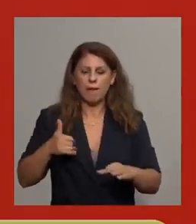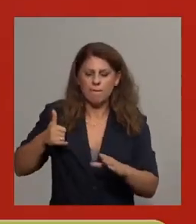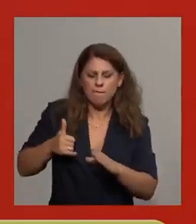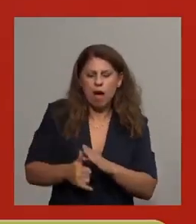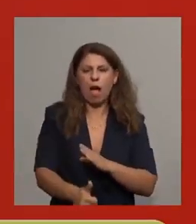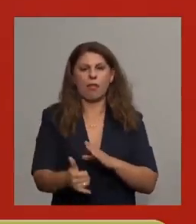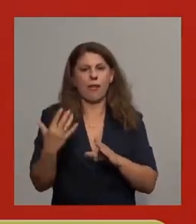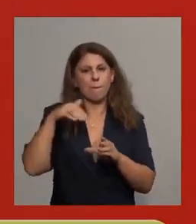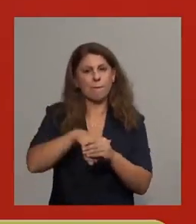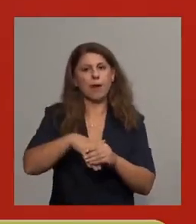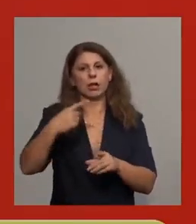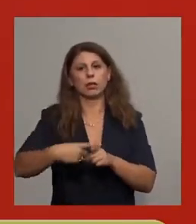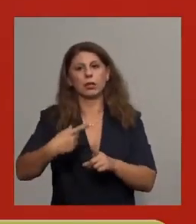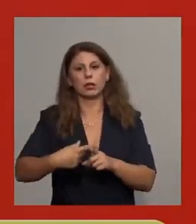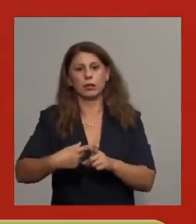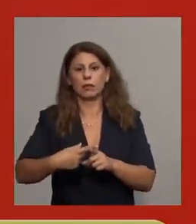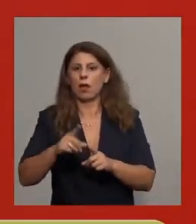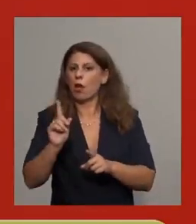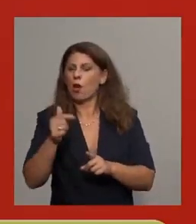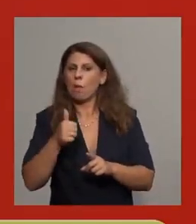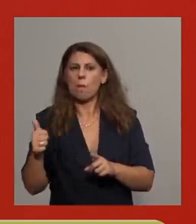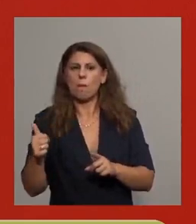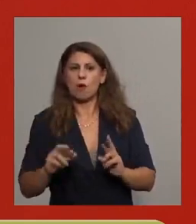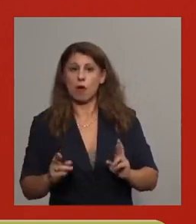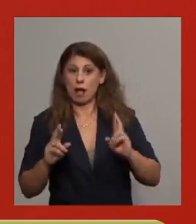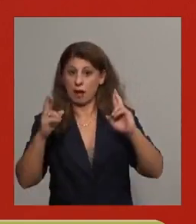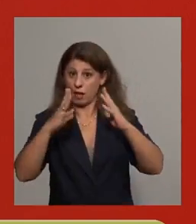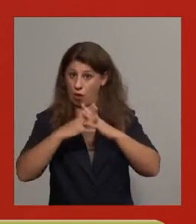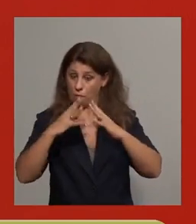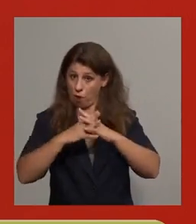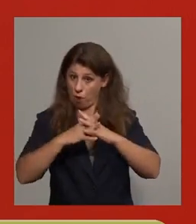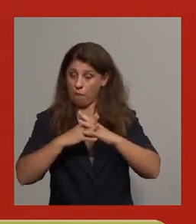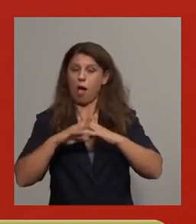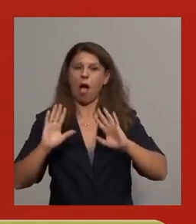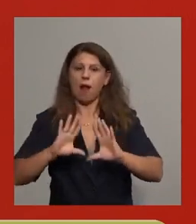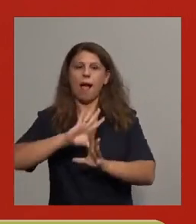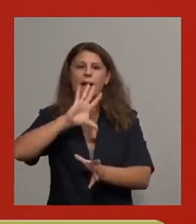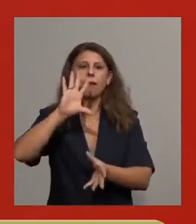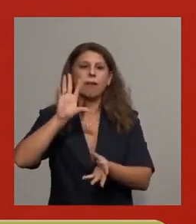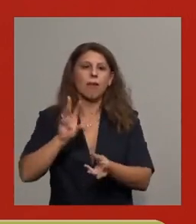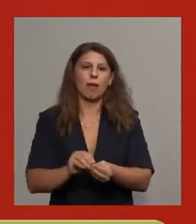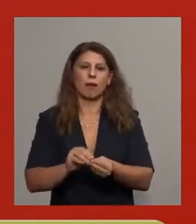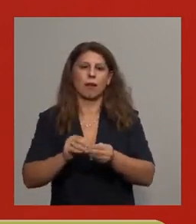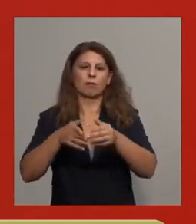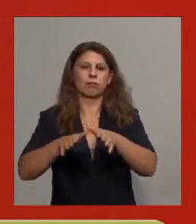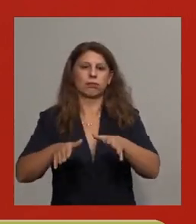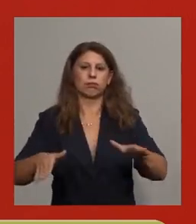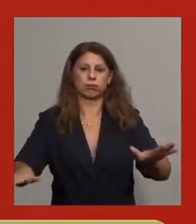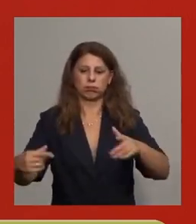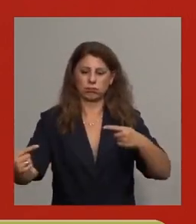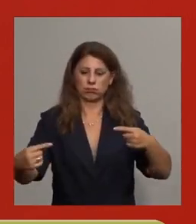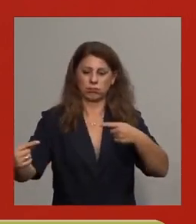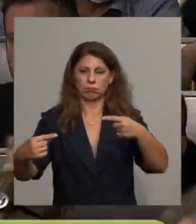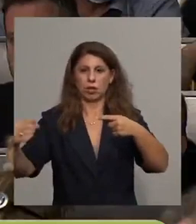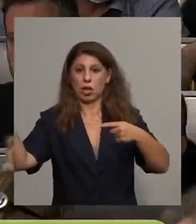της χώρας, όχι μόνο στον ενεργειακό πόλεμο, αλλά και συνολικά στην υπεριαλιστική